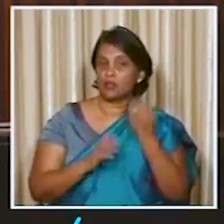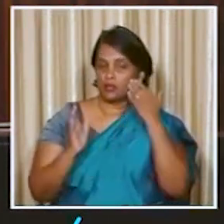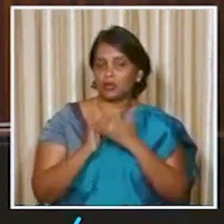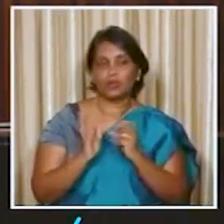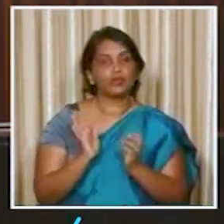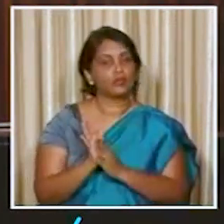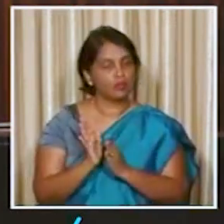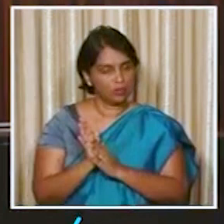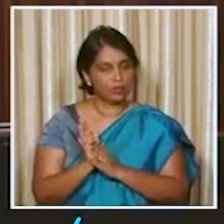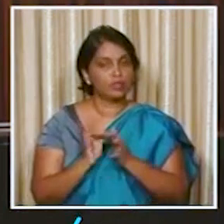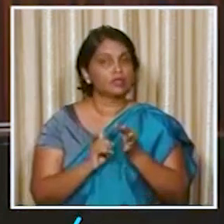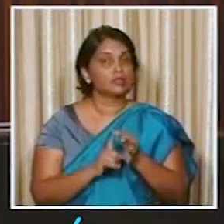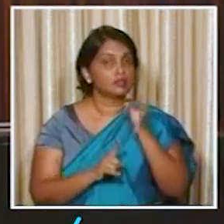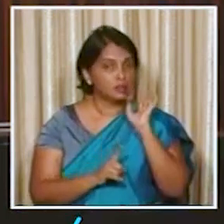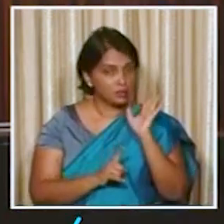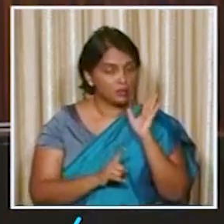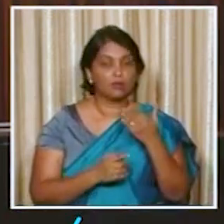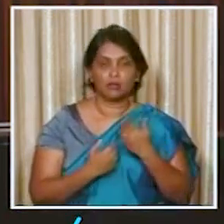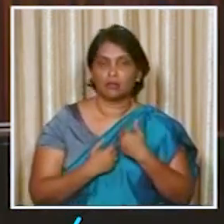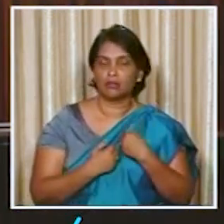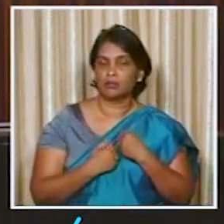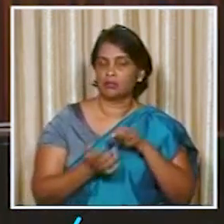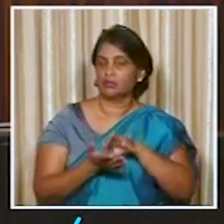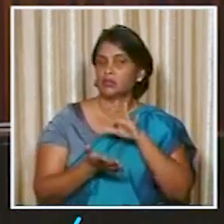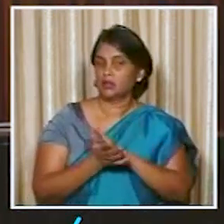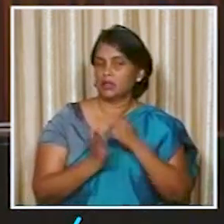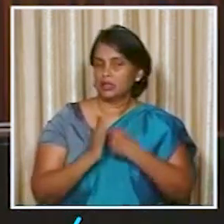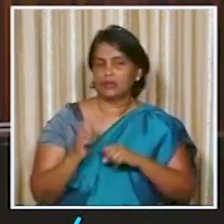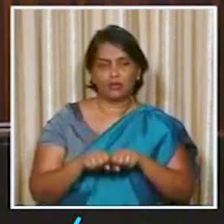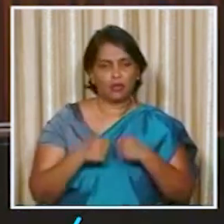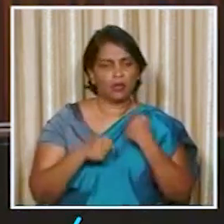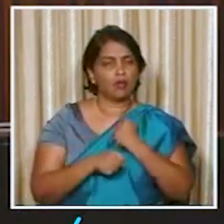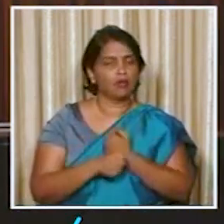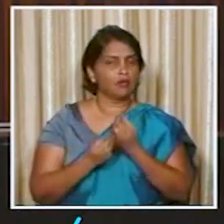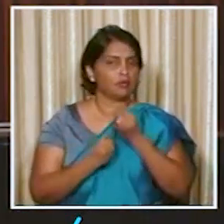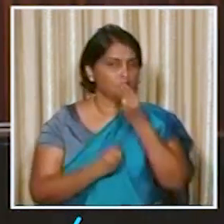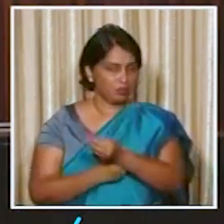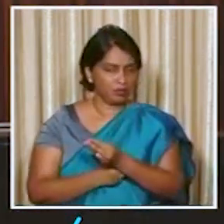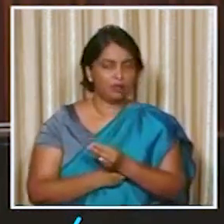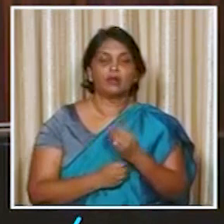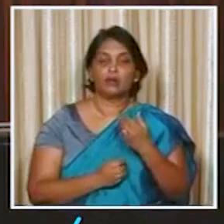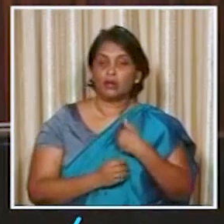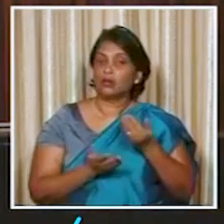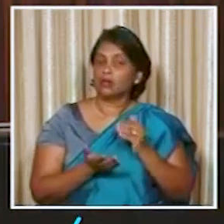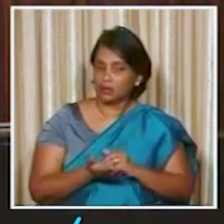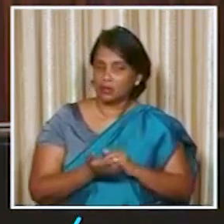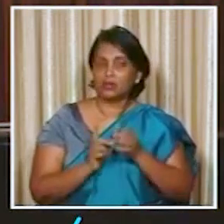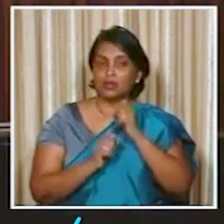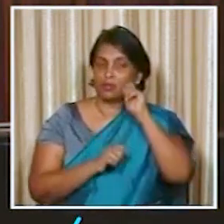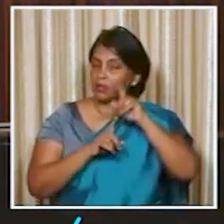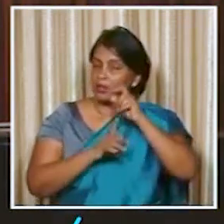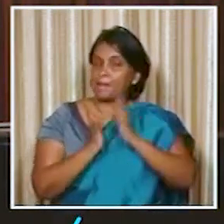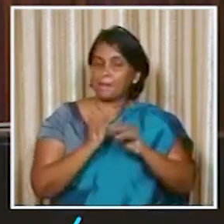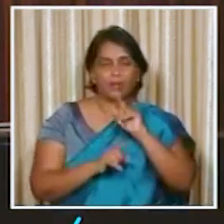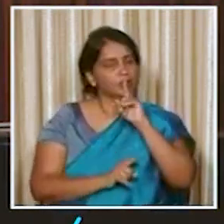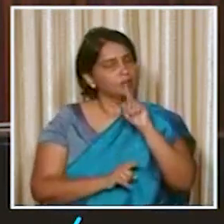කාරක සභාවේ සභාපති ධුරය මා විසින් ස්ථාවර නියෝග උල්ලංඝනය කොට ආණ්ඩු පක්ෂයට ලබා දුන් බවයි මා නැවතත් ජනතාවගෙන් හා